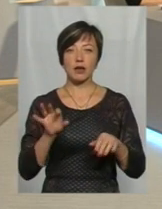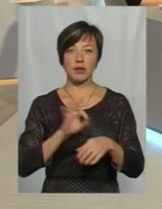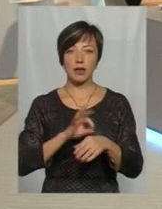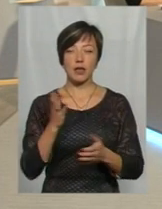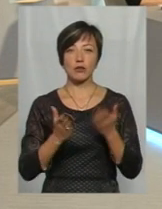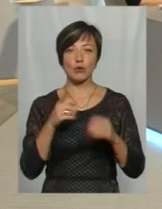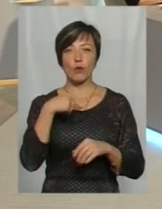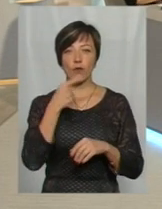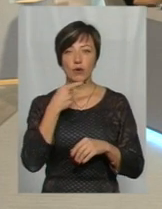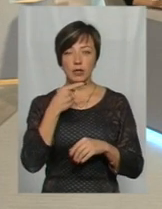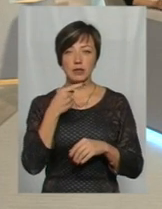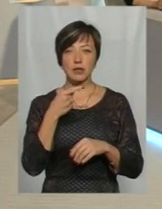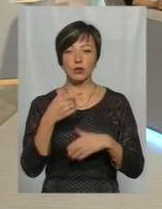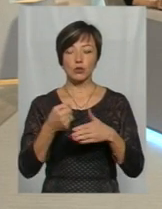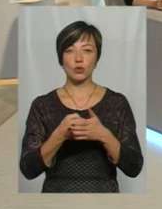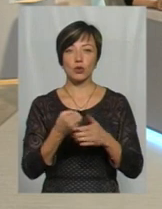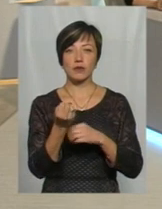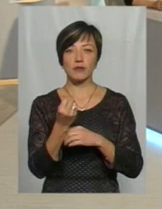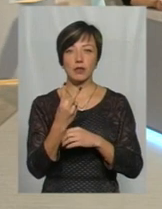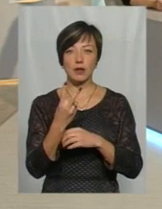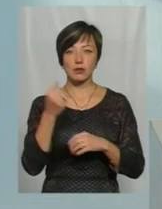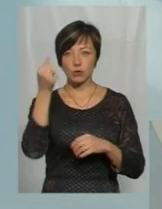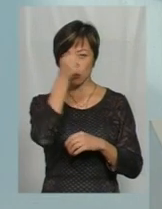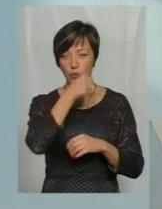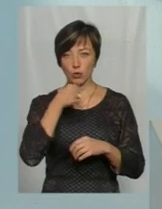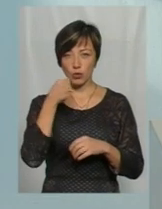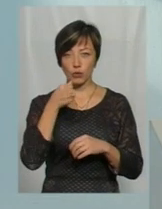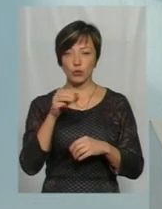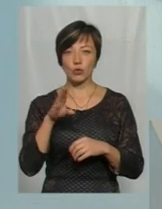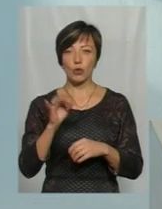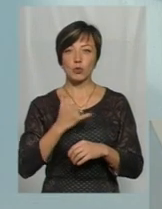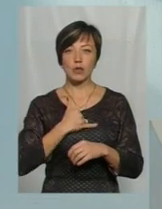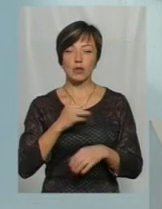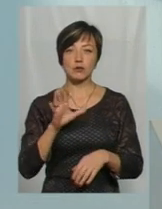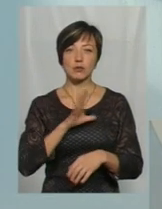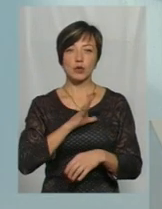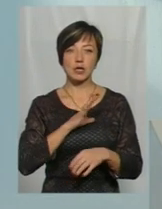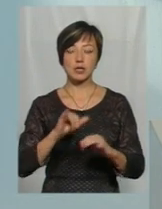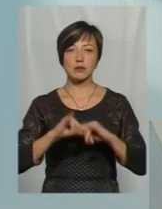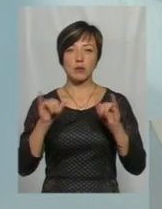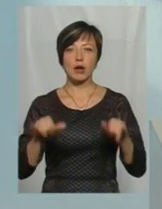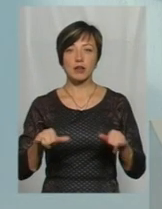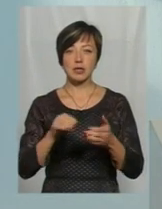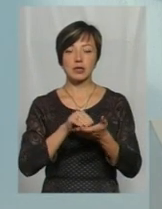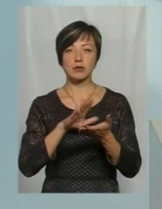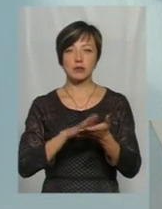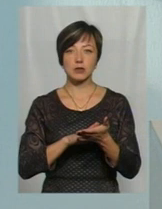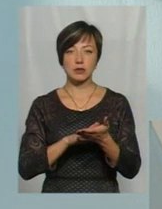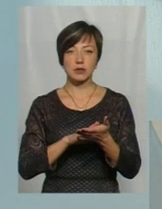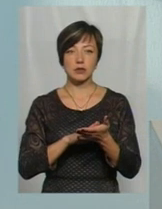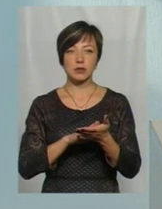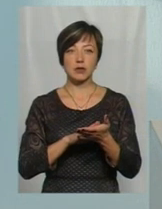якщо говорити десь до 12-го року, то у нас були спалахи, реєстрували